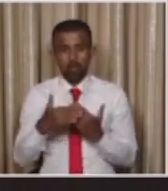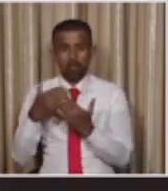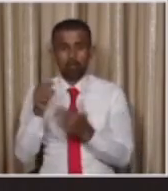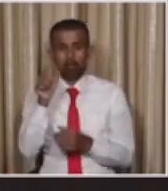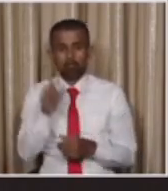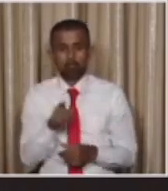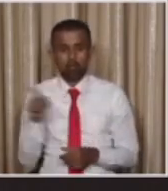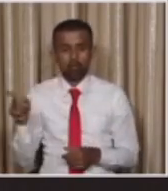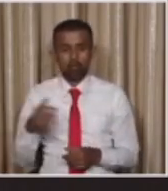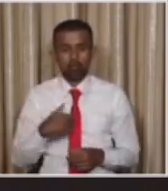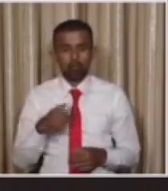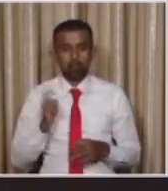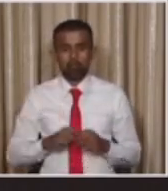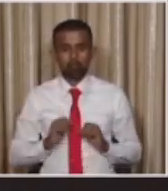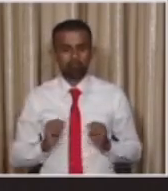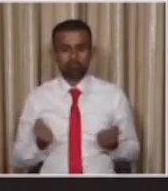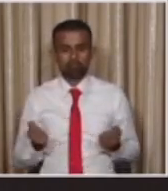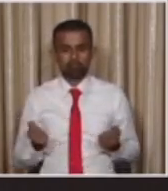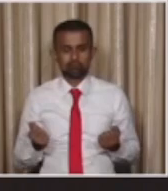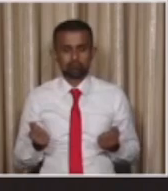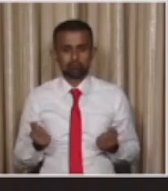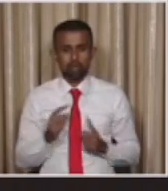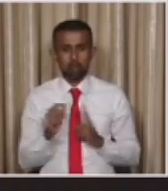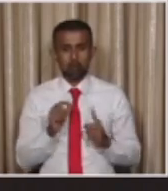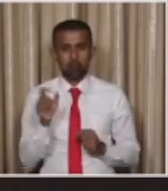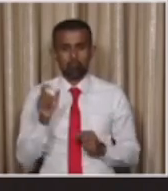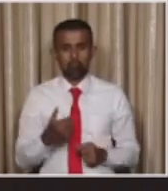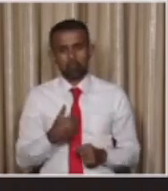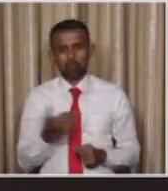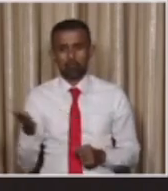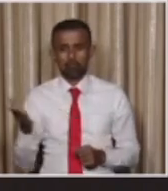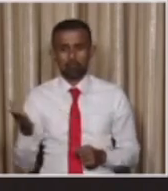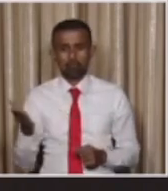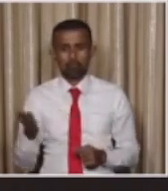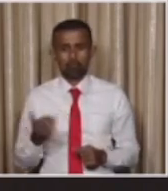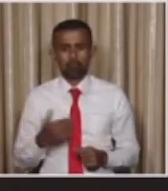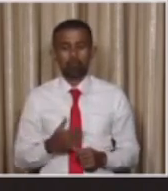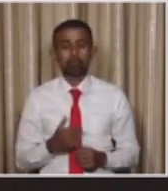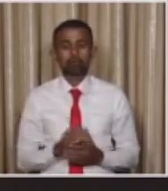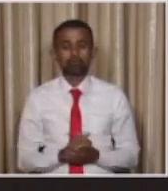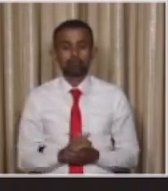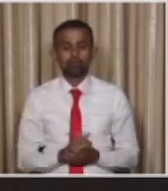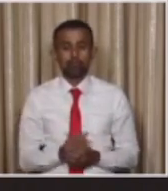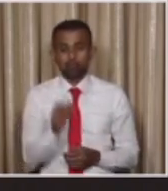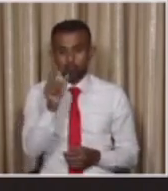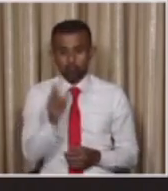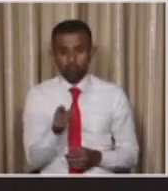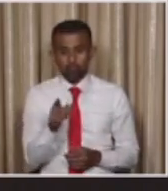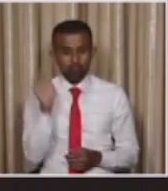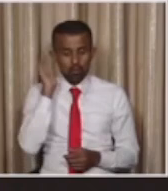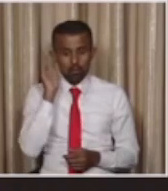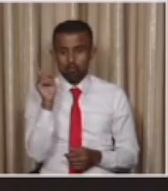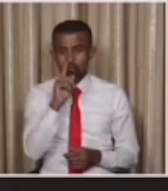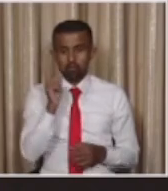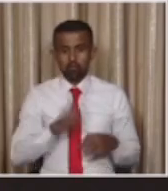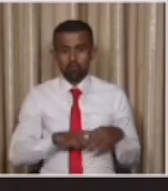මිනිස්සුන්ට අපේ ප්‍රශ්නයක් නැහැ, මේක මේ මන්ත්‍රීතුමාට උඹනා නිසා තමයි මේවට මේ වැදගත් වෙන්නේ කියලා. ඒක නිසා මම ඔබතුමාගෙන් අහනවා පළවෙනි